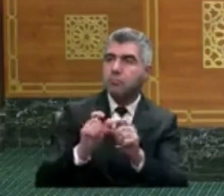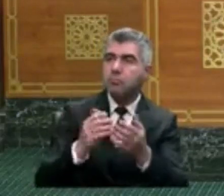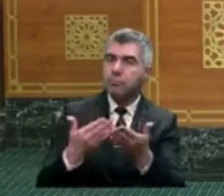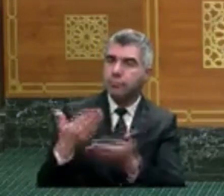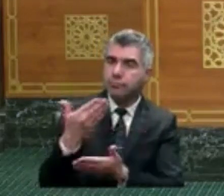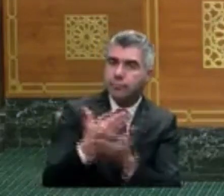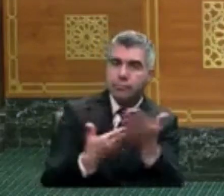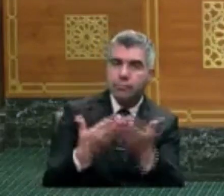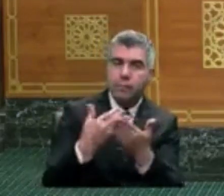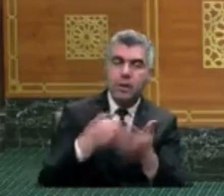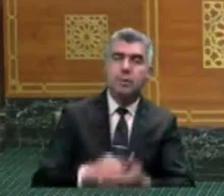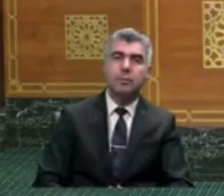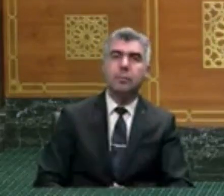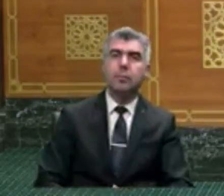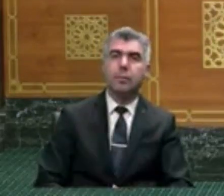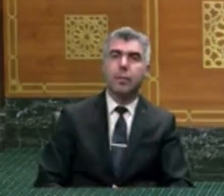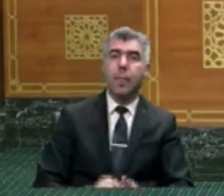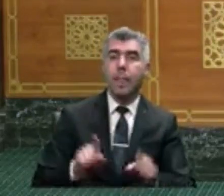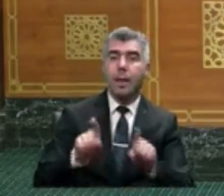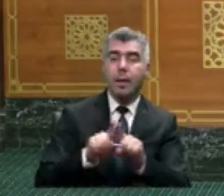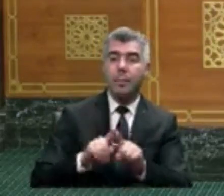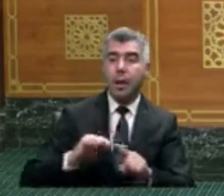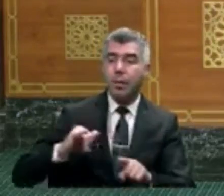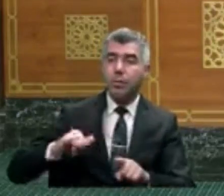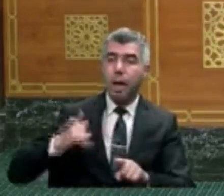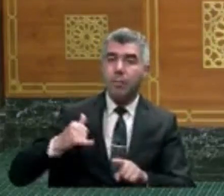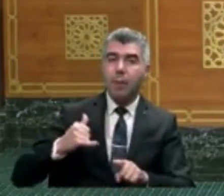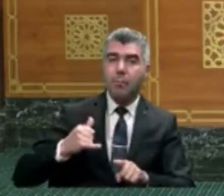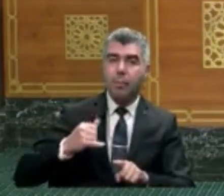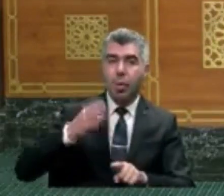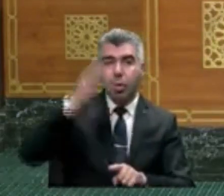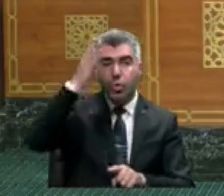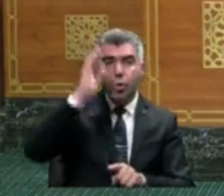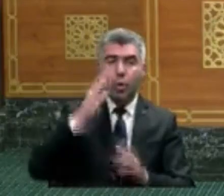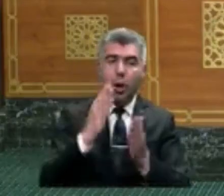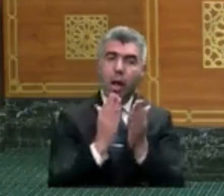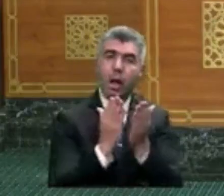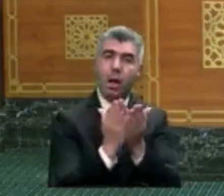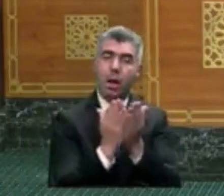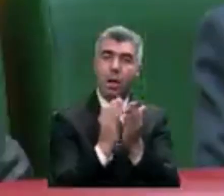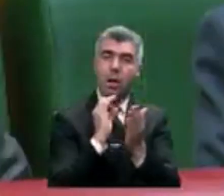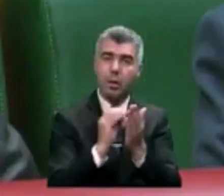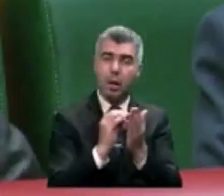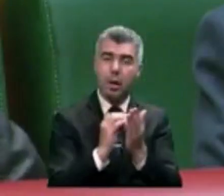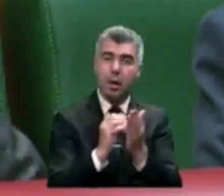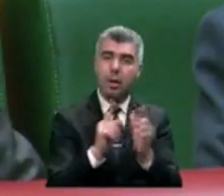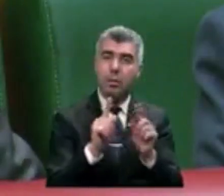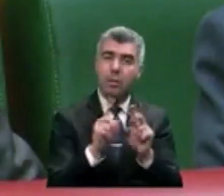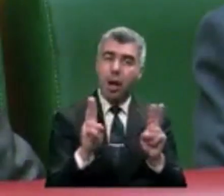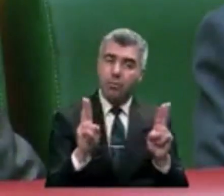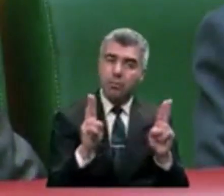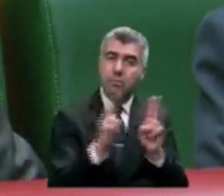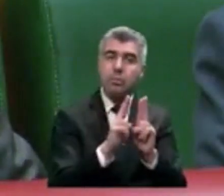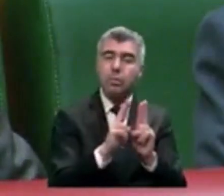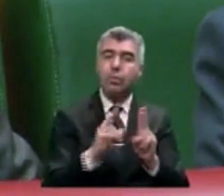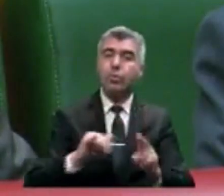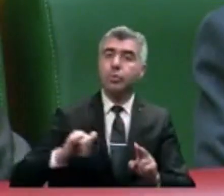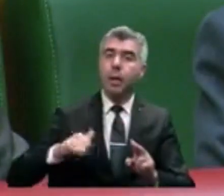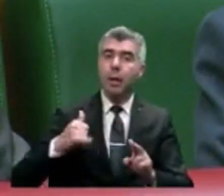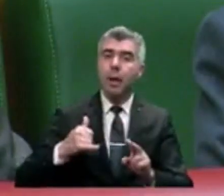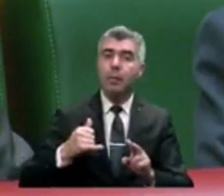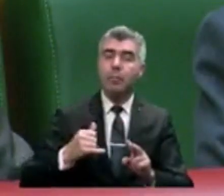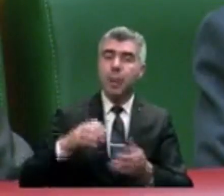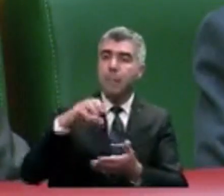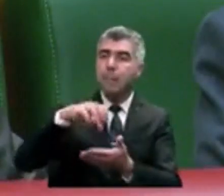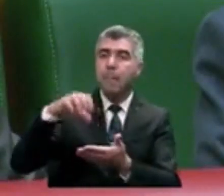هذ بالذات ملي الشباب كيكون يدير الدكتورا دياله غادي يديرها وغادي يتلاقى مع شباب اخرين في